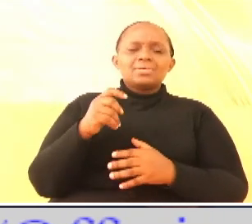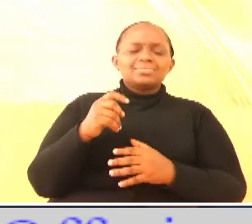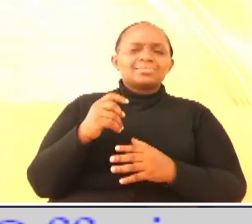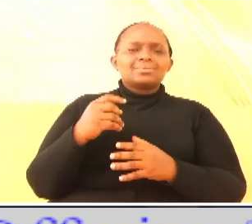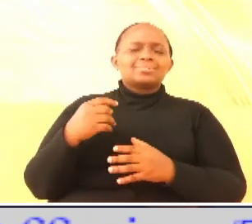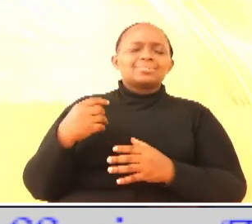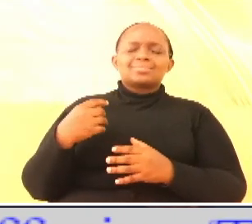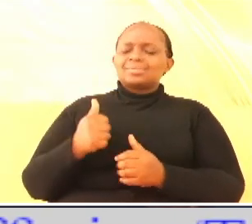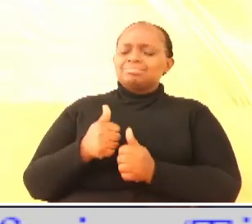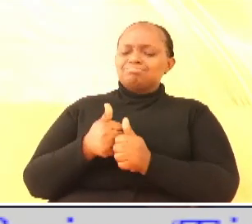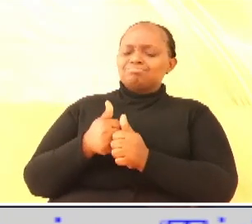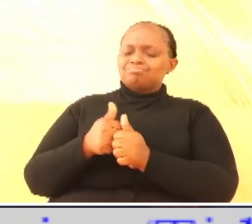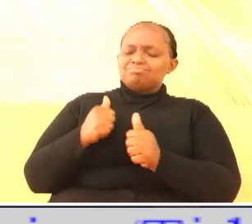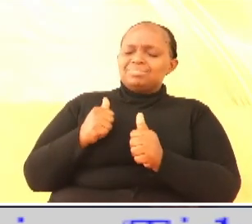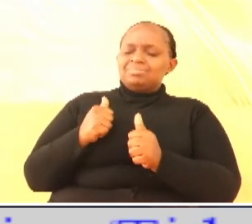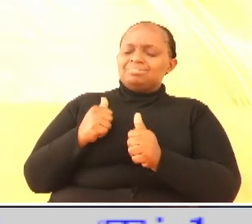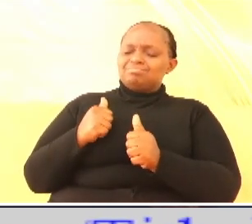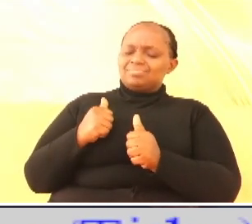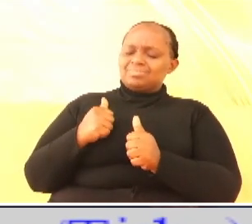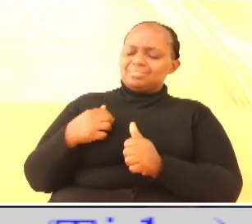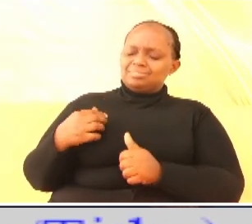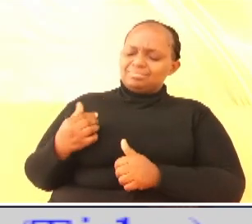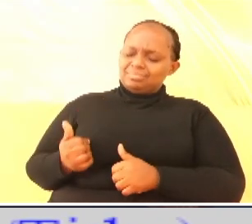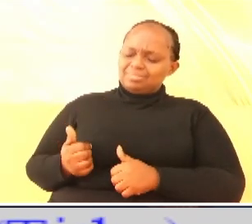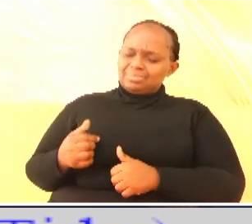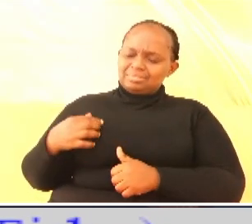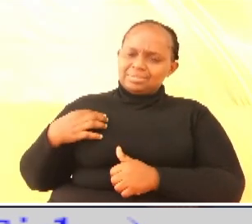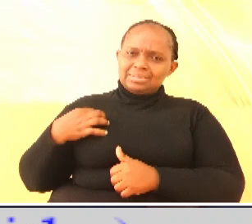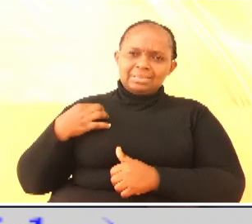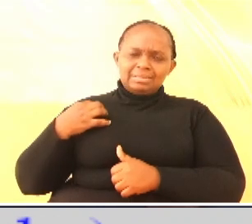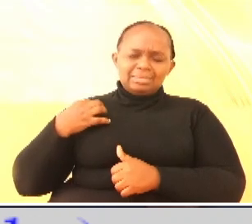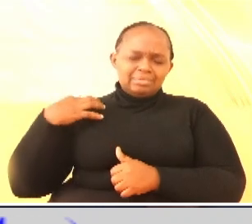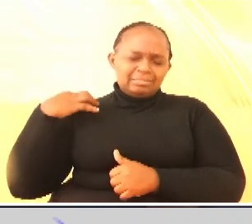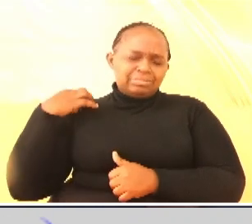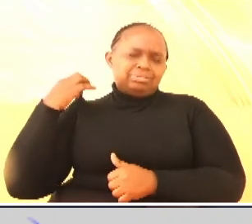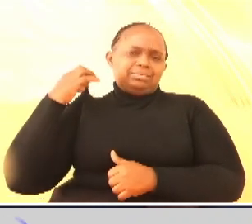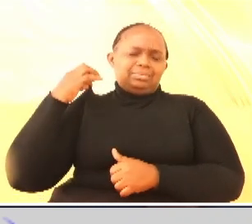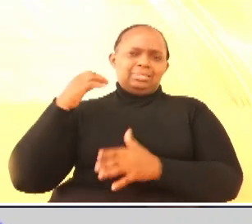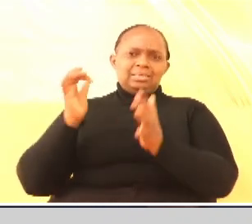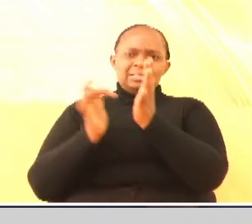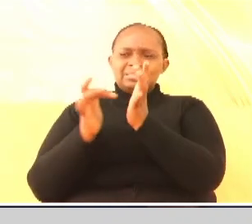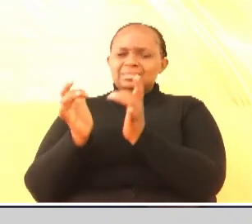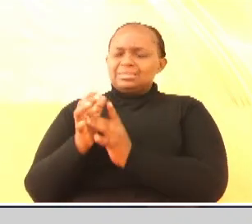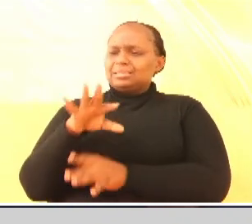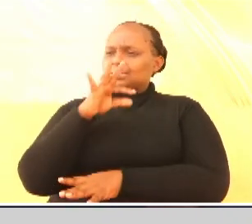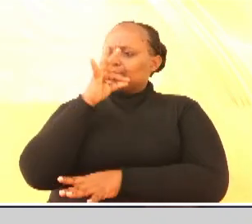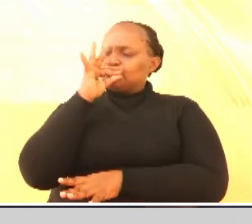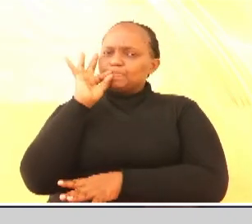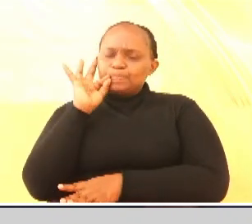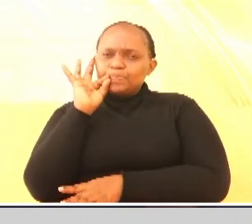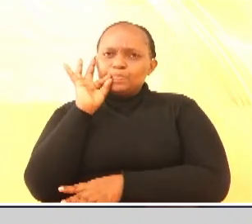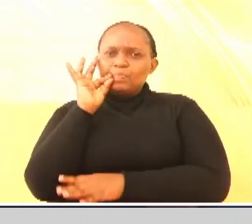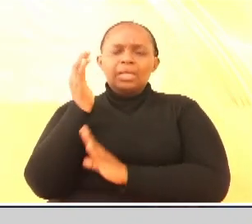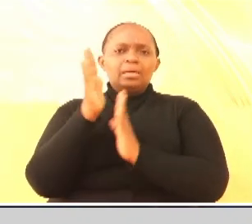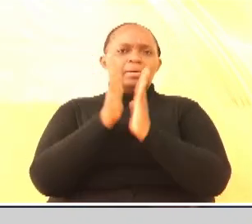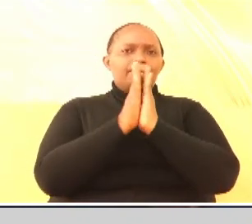Tujikane nafsi. Tujikatae. Yesu alijikana nafsi yake, alikuwa anaomba, alikuwa anafunga,